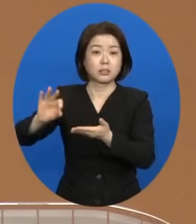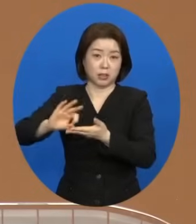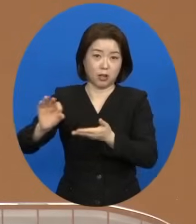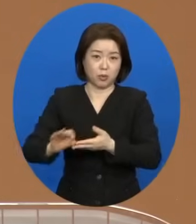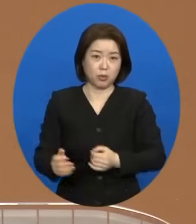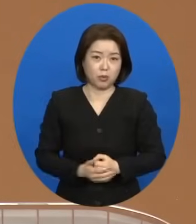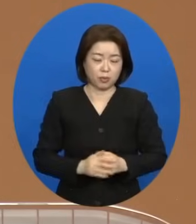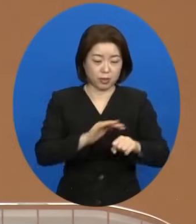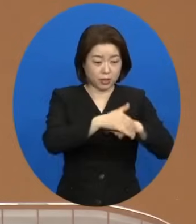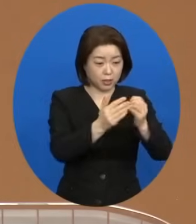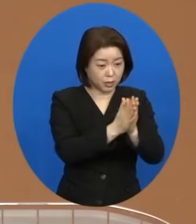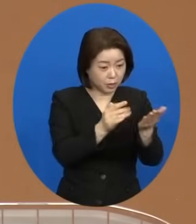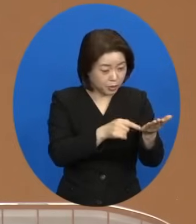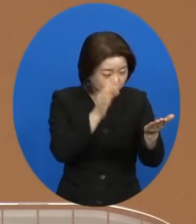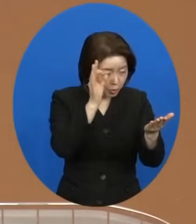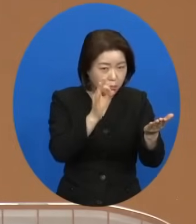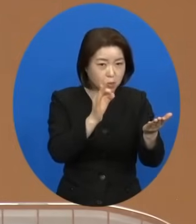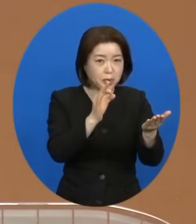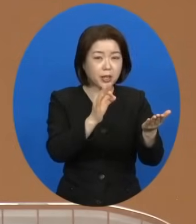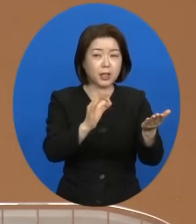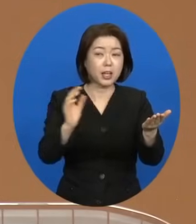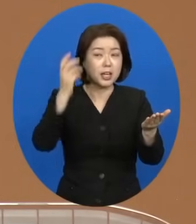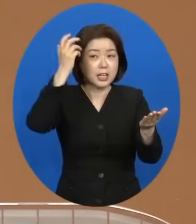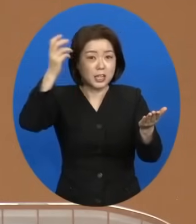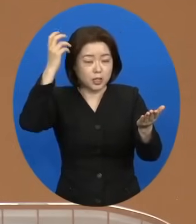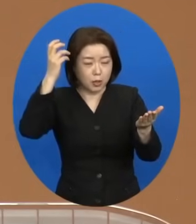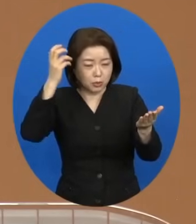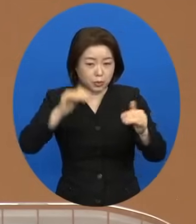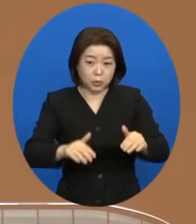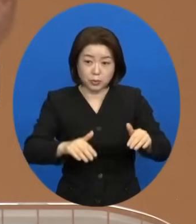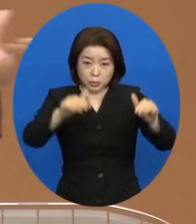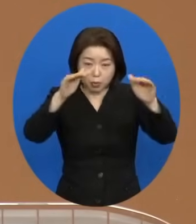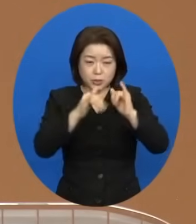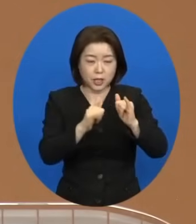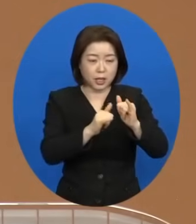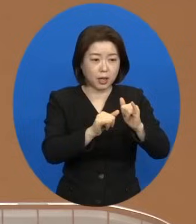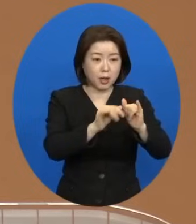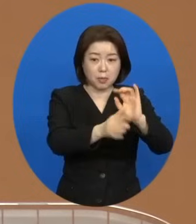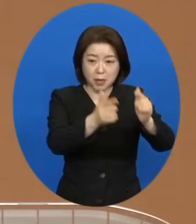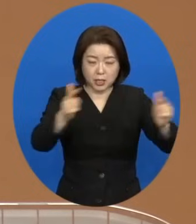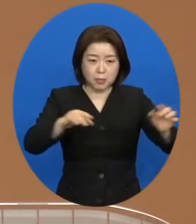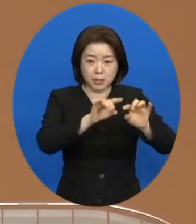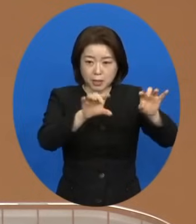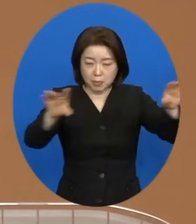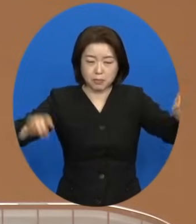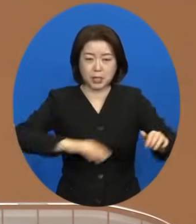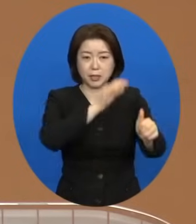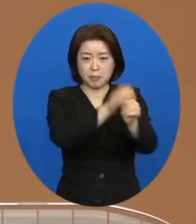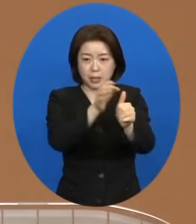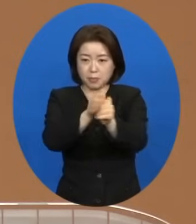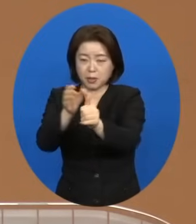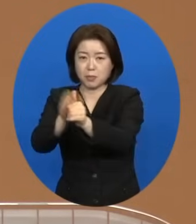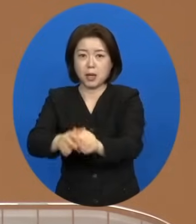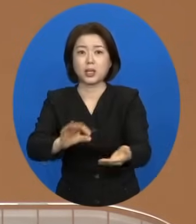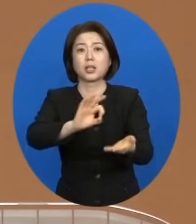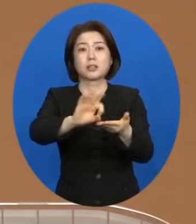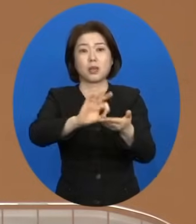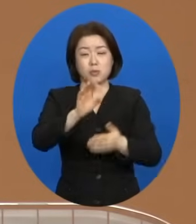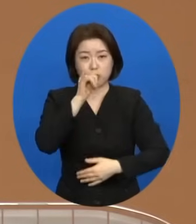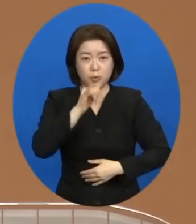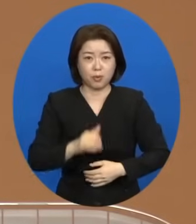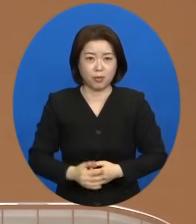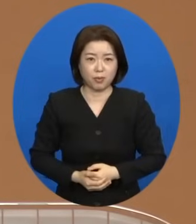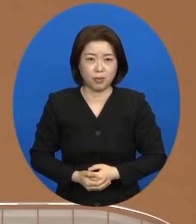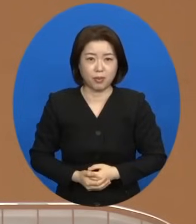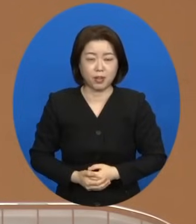성숙한 이들을 하나님께서 다 각양각색 위치에 맞게 다 사용을 하셨어요 그러므로 우리의 관심은